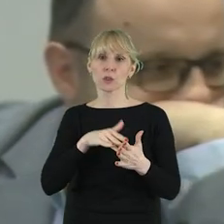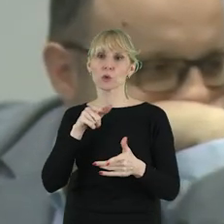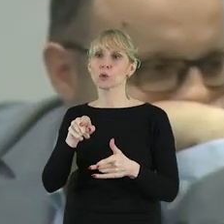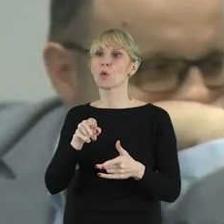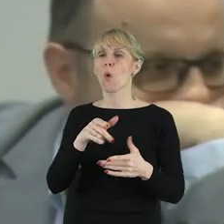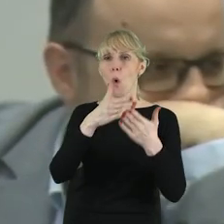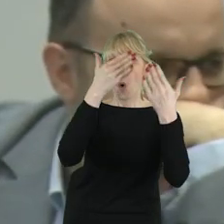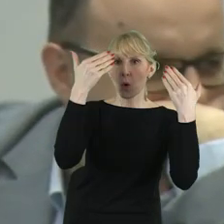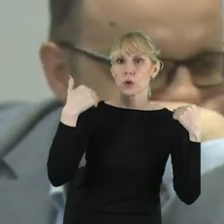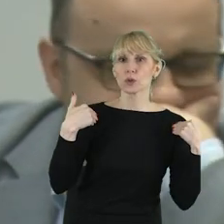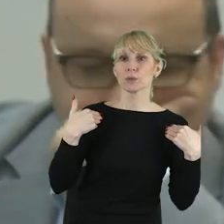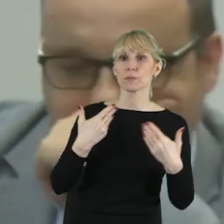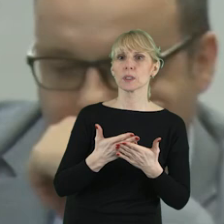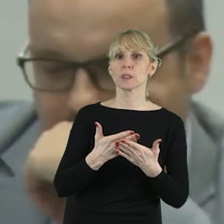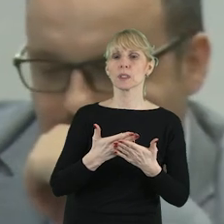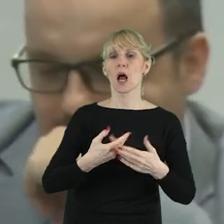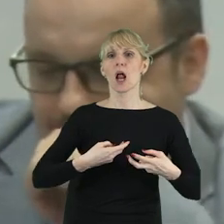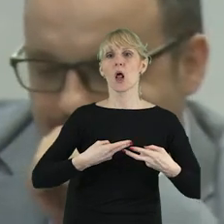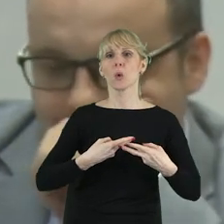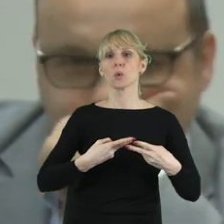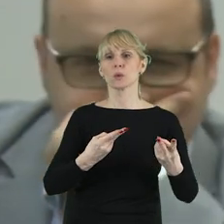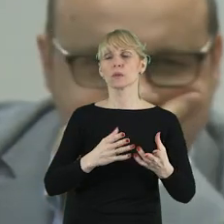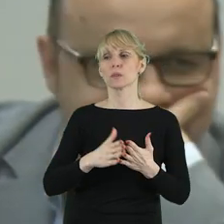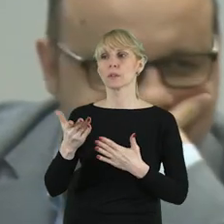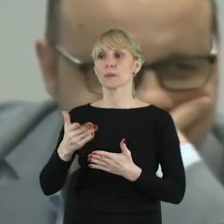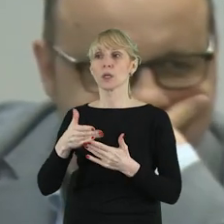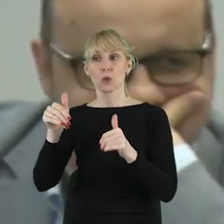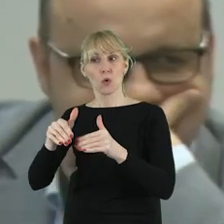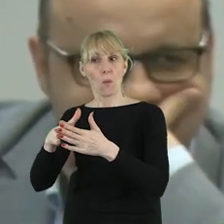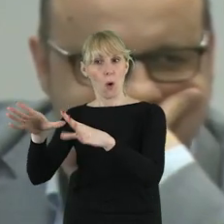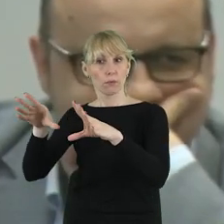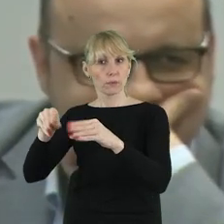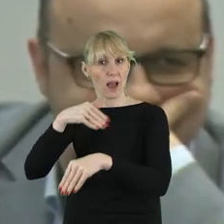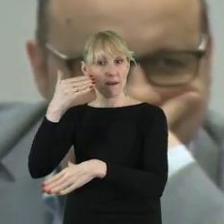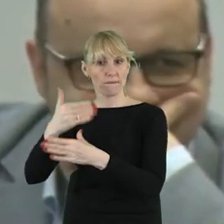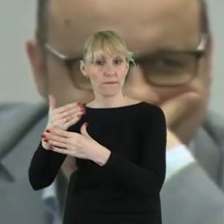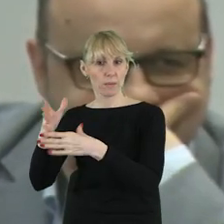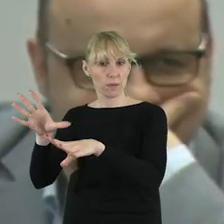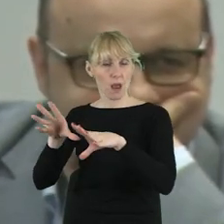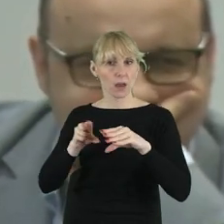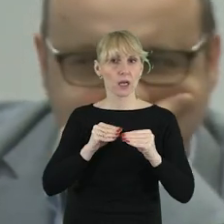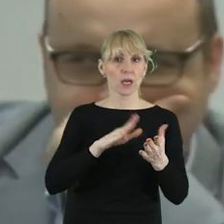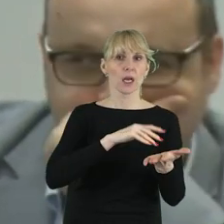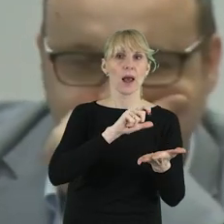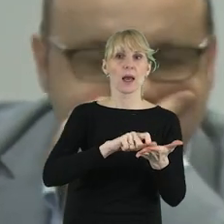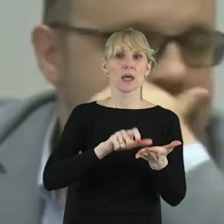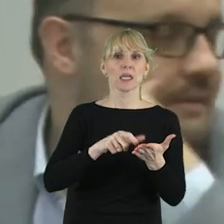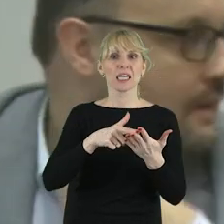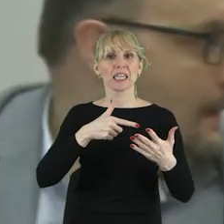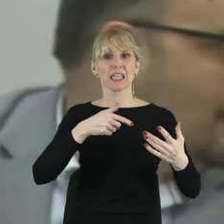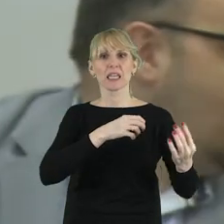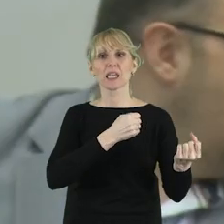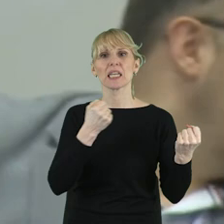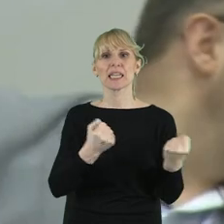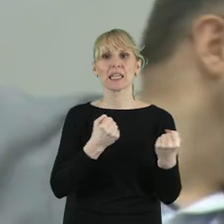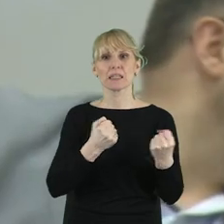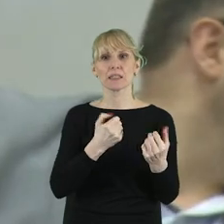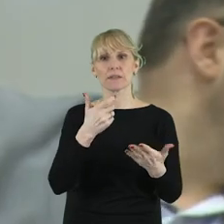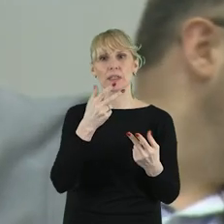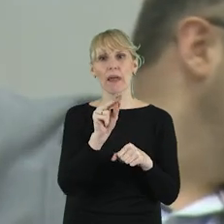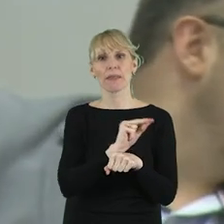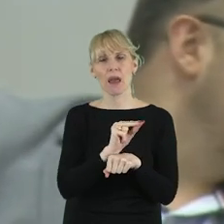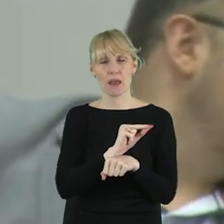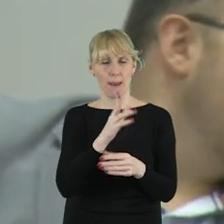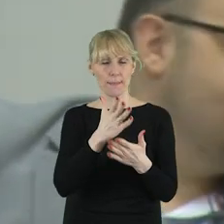oddział intensywnej terapii medycznej. O ile i na ten oddział trafiają też pacjenci